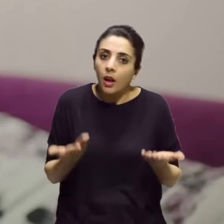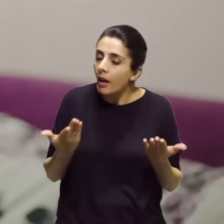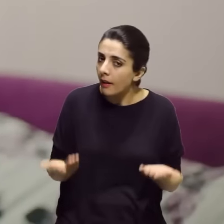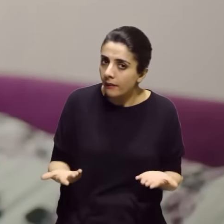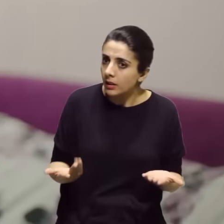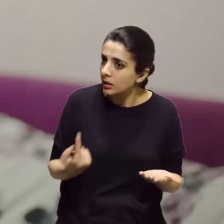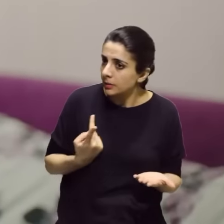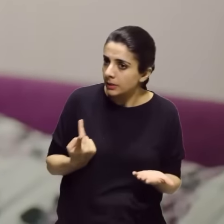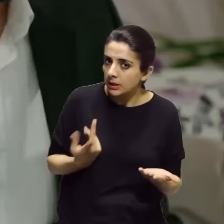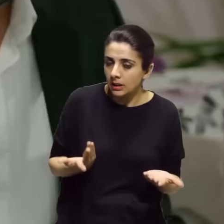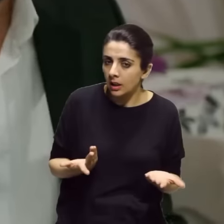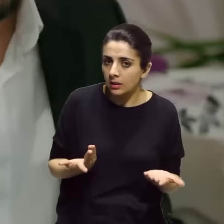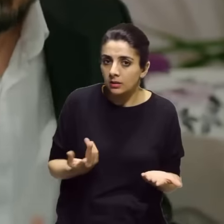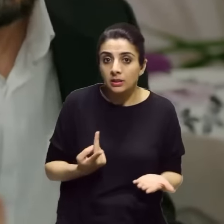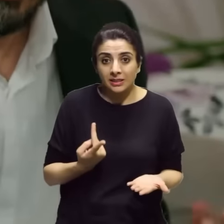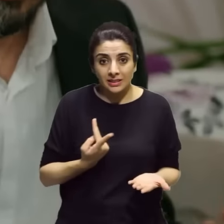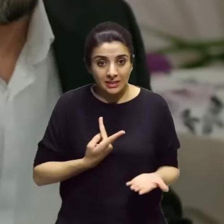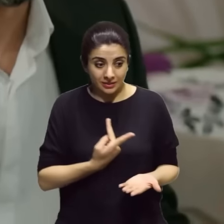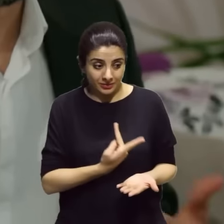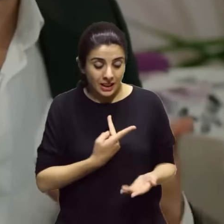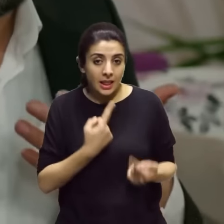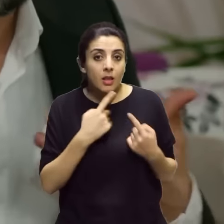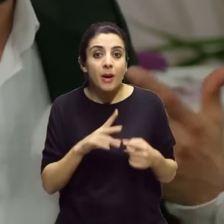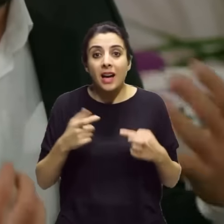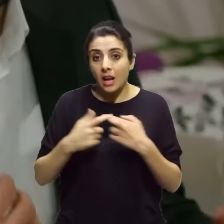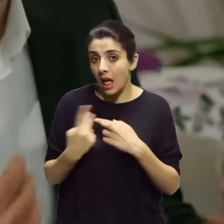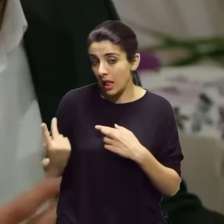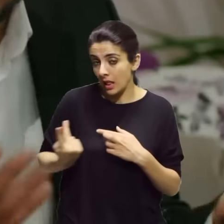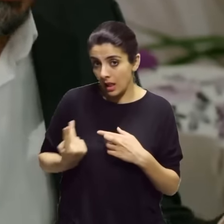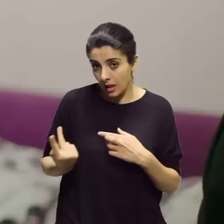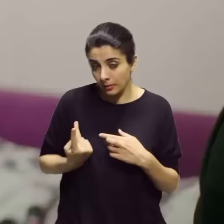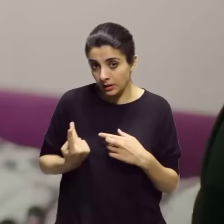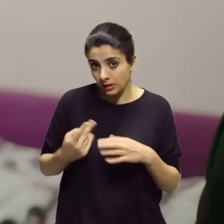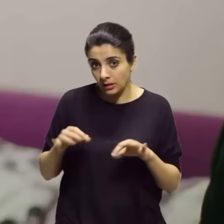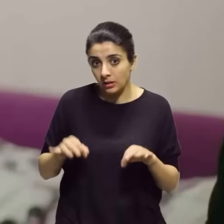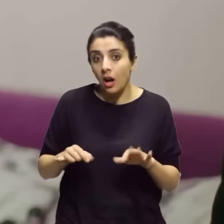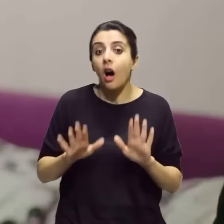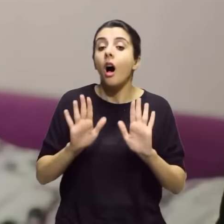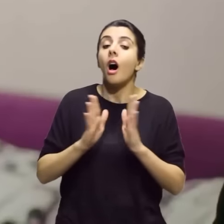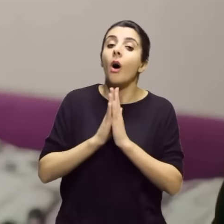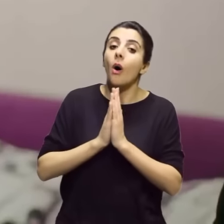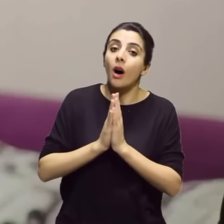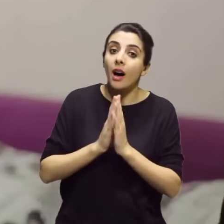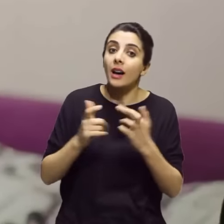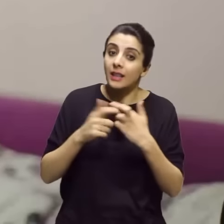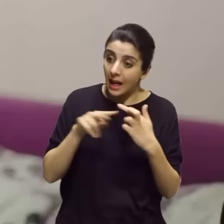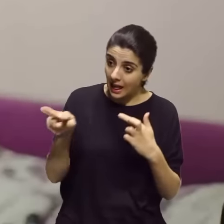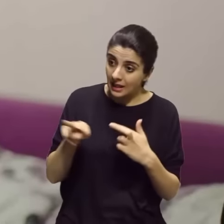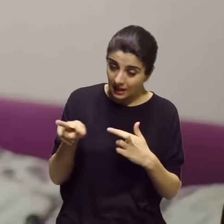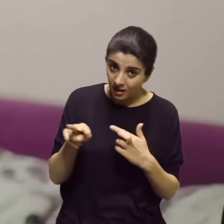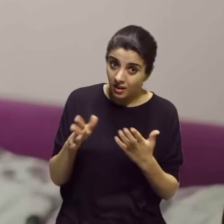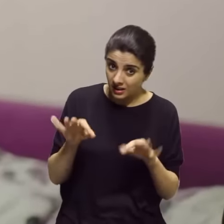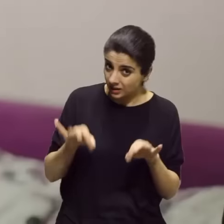Evet, biz... Biz derken bizden bahsetmiyorum yani. Reyhan ve ben artık... Ha pardon. Reyhan ve